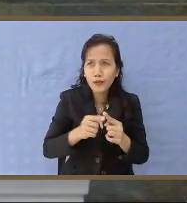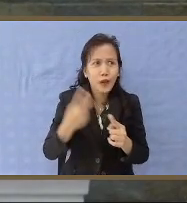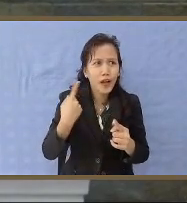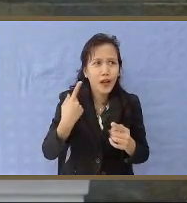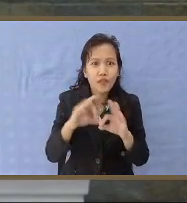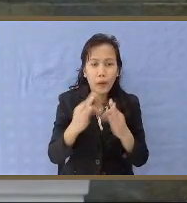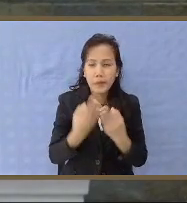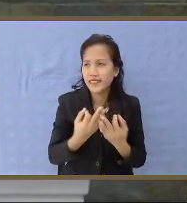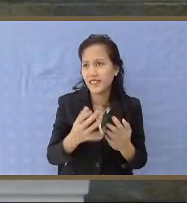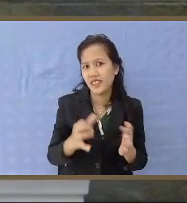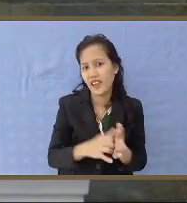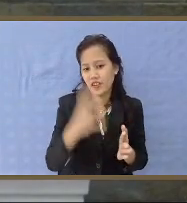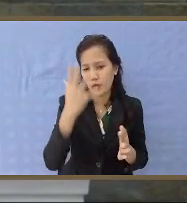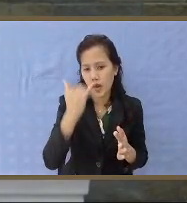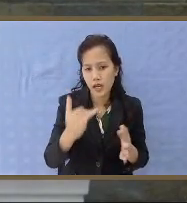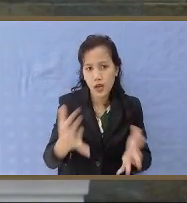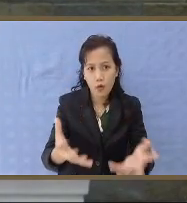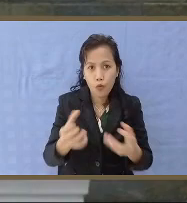short-term family.